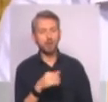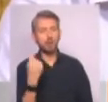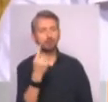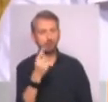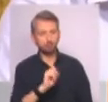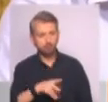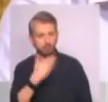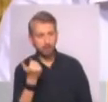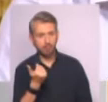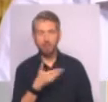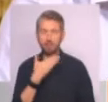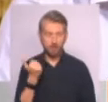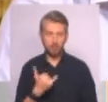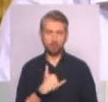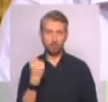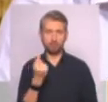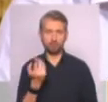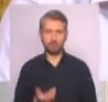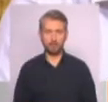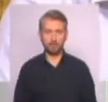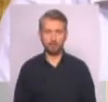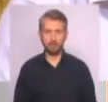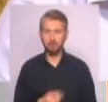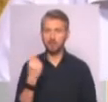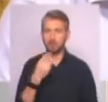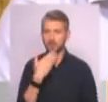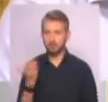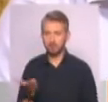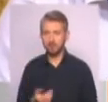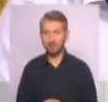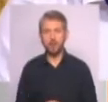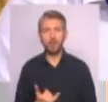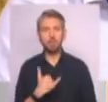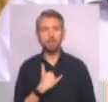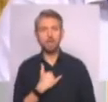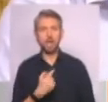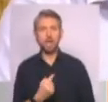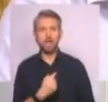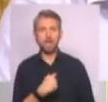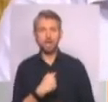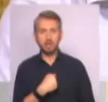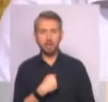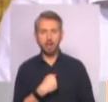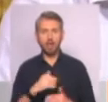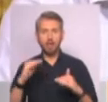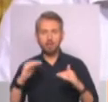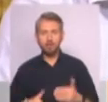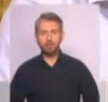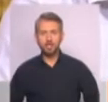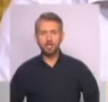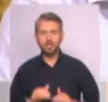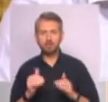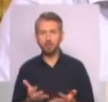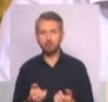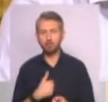лічильник? Я думаю, що ні. Нету у мене лічильника. Лічильника немає. Пане Романе. У мене я ніже прожиточного мінімуму получаю.